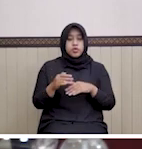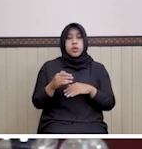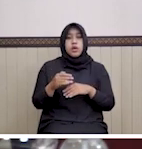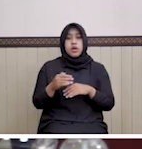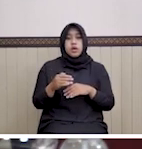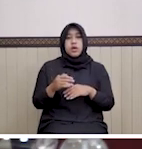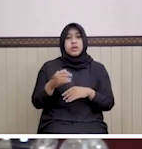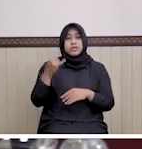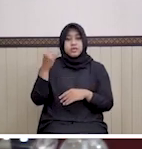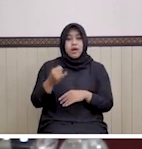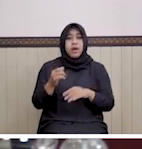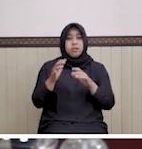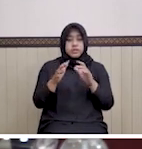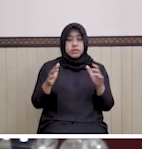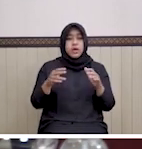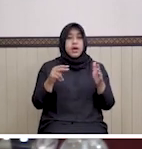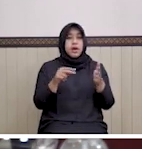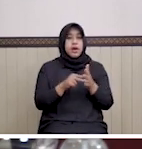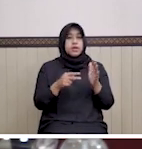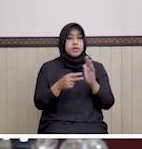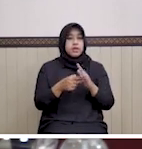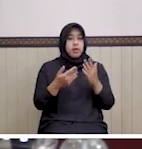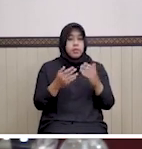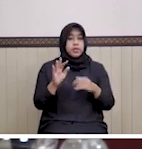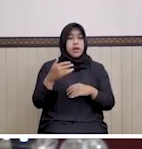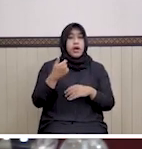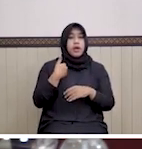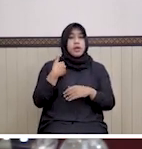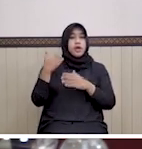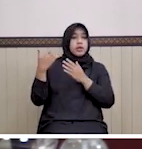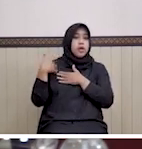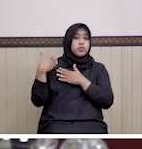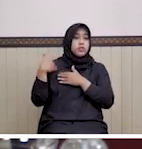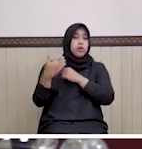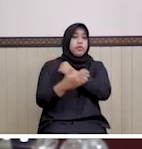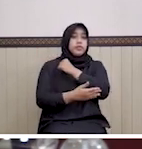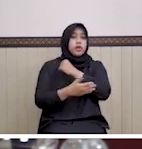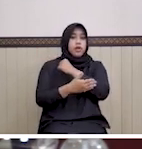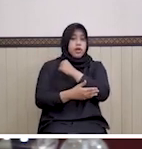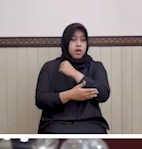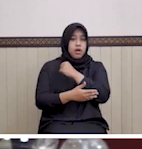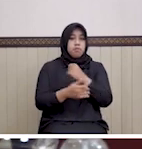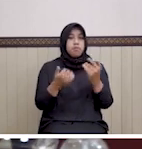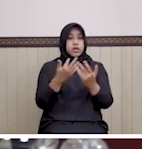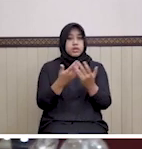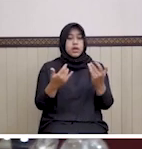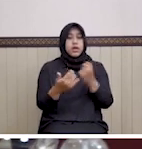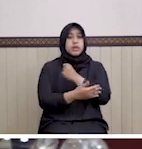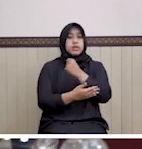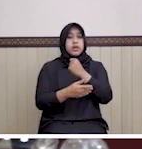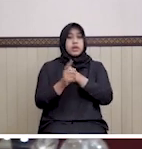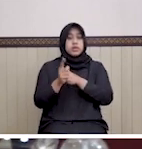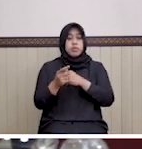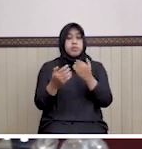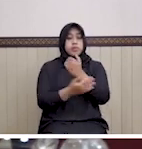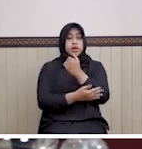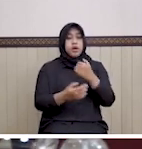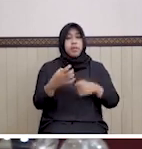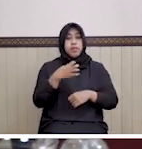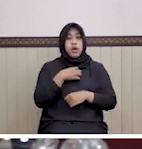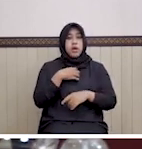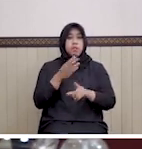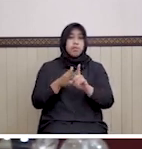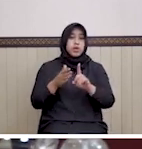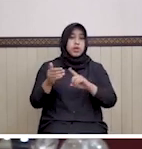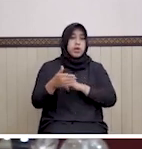merupakan kekeliruan besar artinya tidak ada pertanggungjawaban negara terhadap warga negaranya karena negara berhak untuk